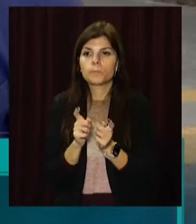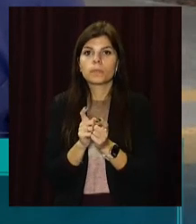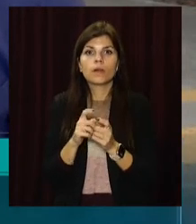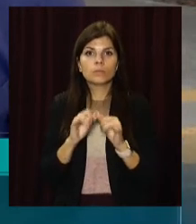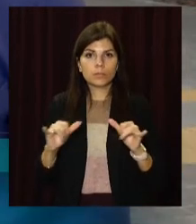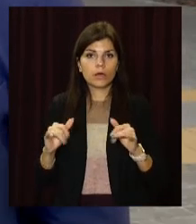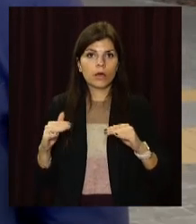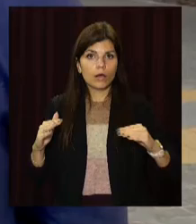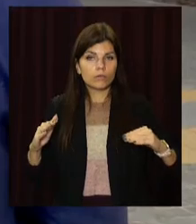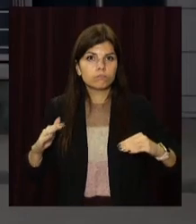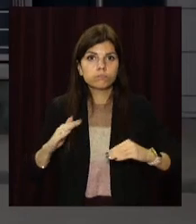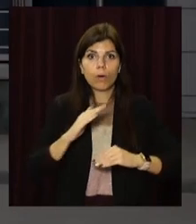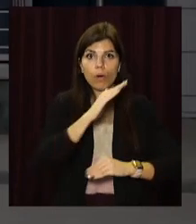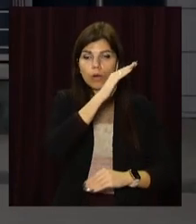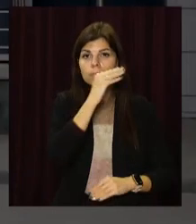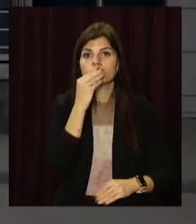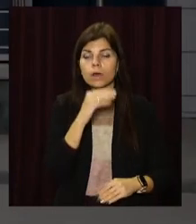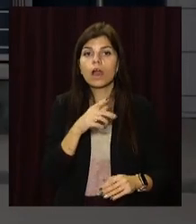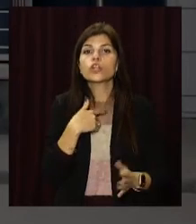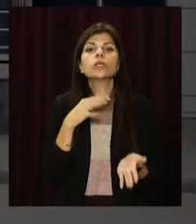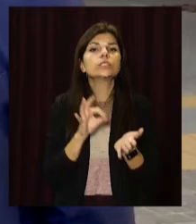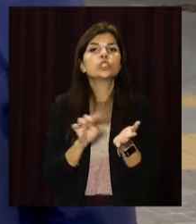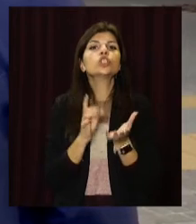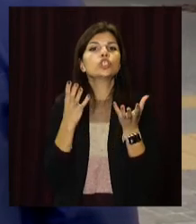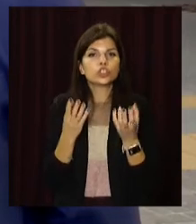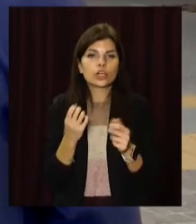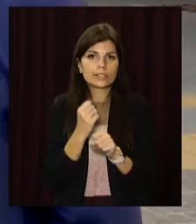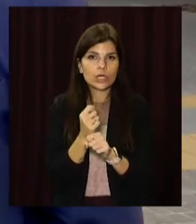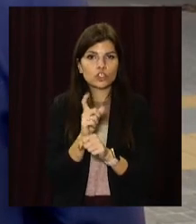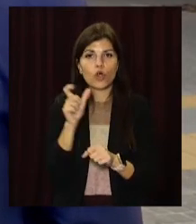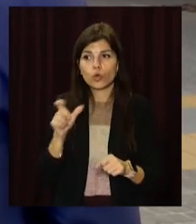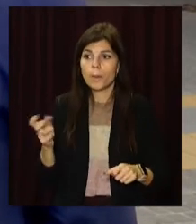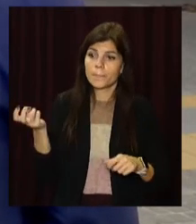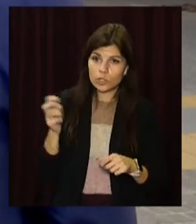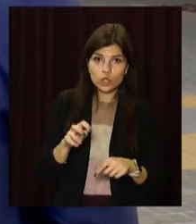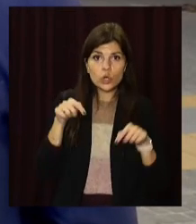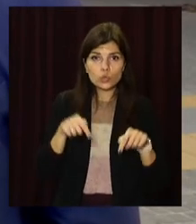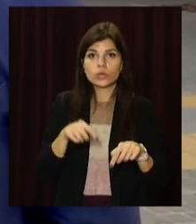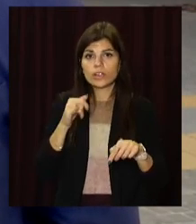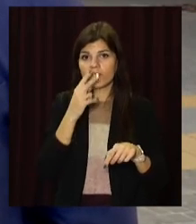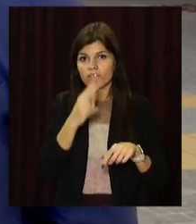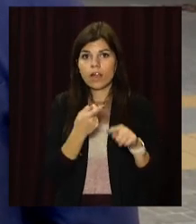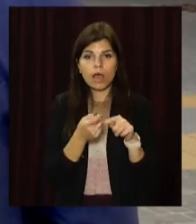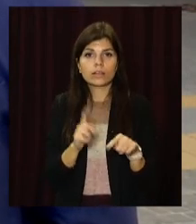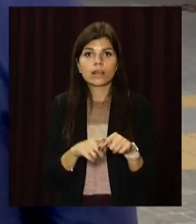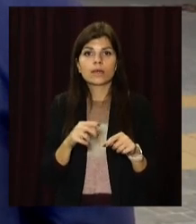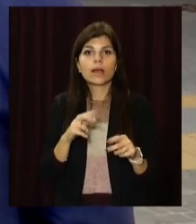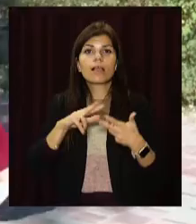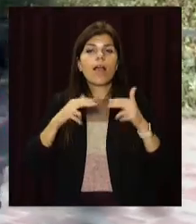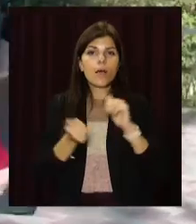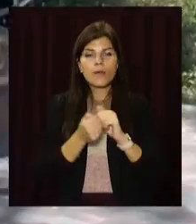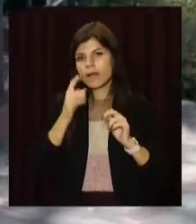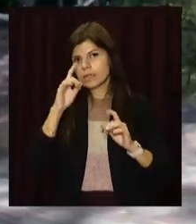Україні таким дуже потужним шляхом. Наша мета – це зробити все, щоб кожен мешканець приходив сюди і бачив цю візитну карточку міста